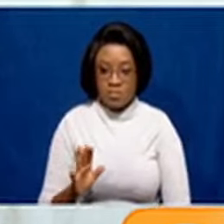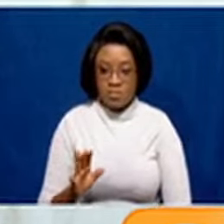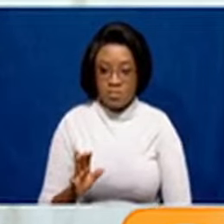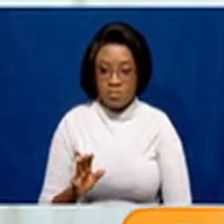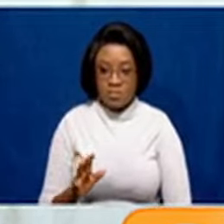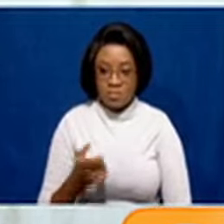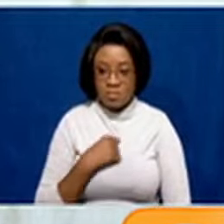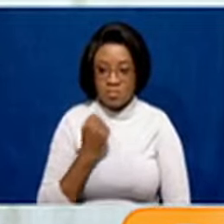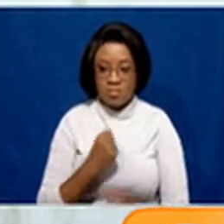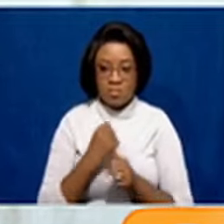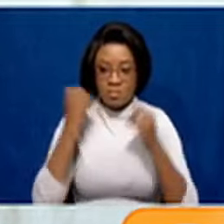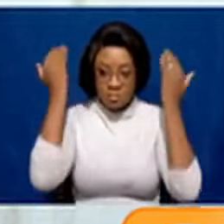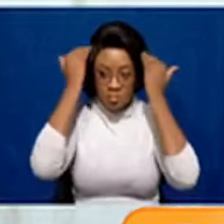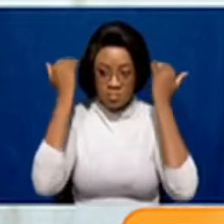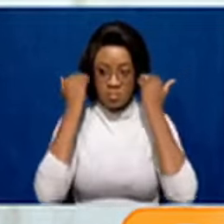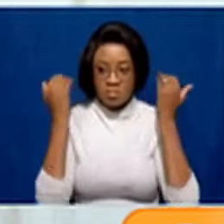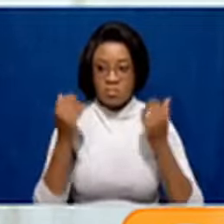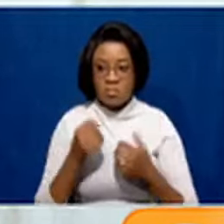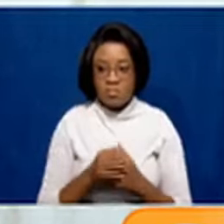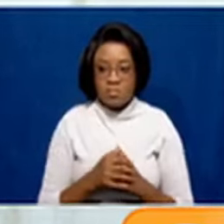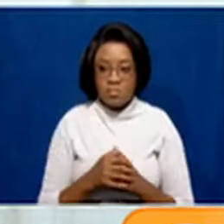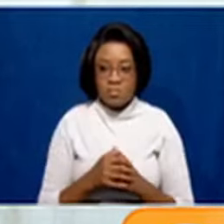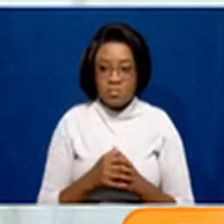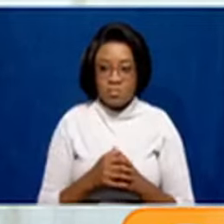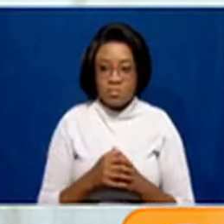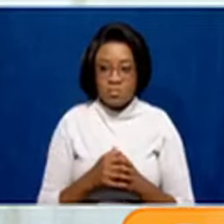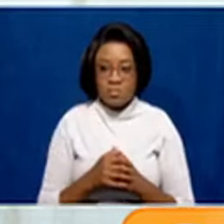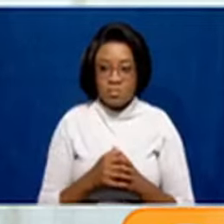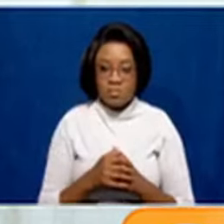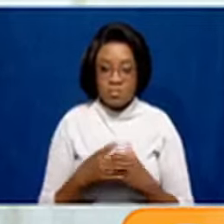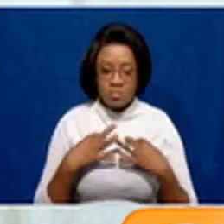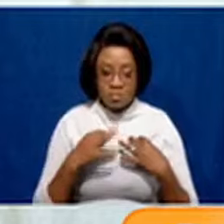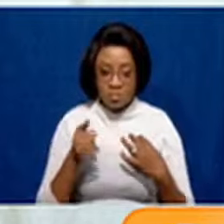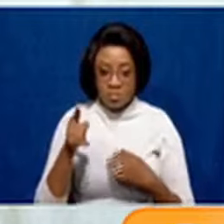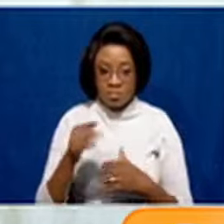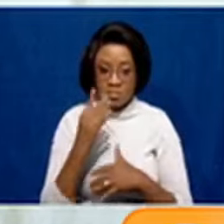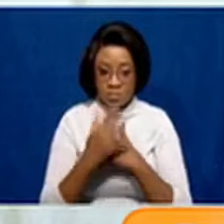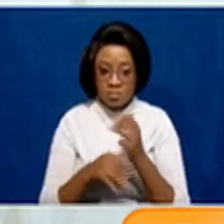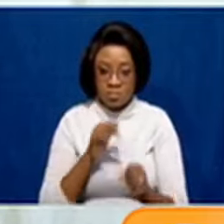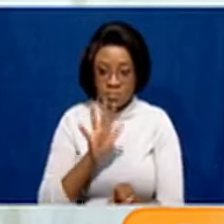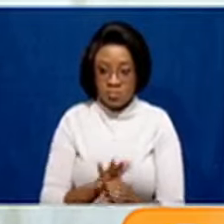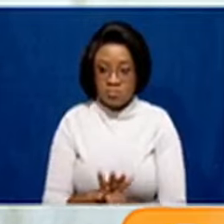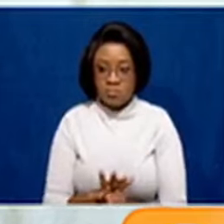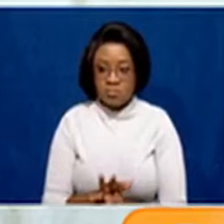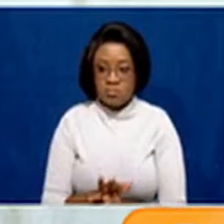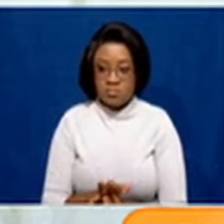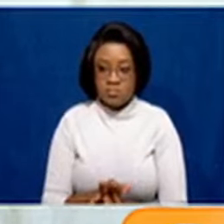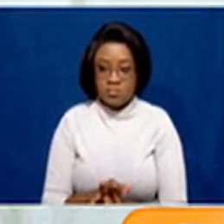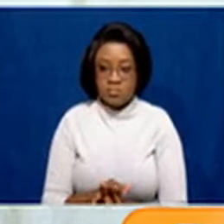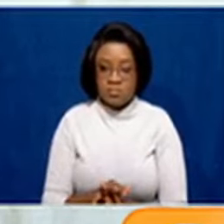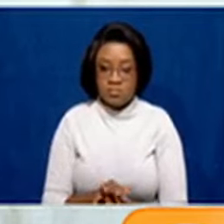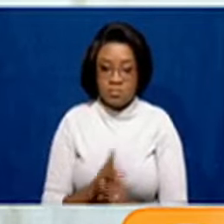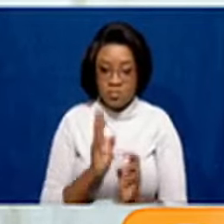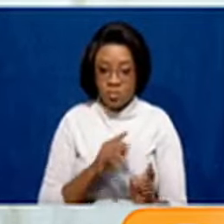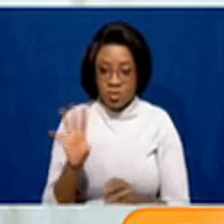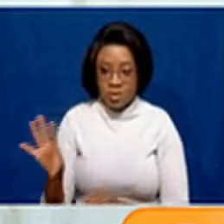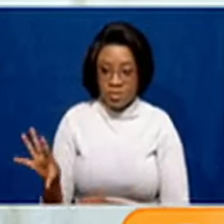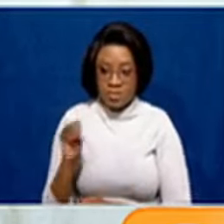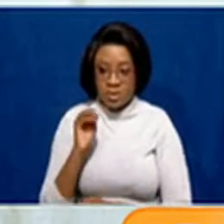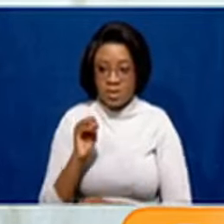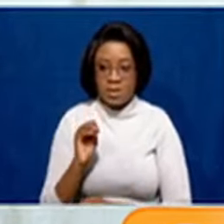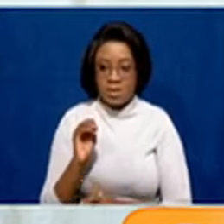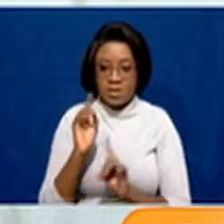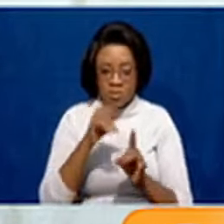nimefanya kotini, naelewa mambo ya mada. Nguo za mada zile zimelowa damu huwa zachukuliwa